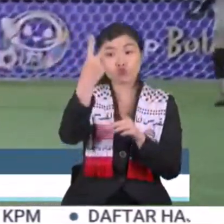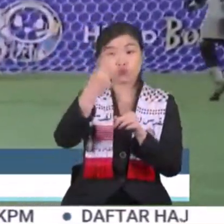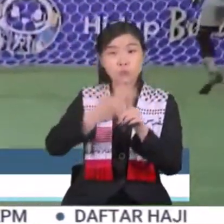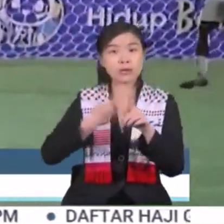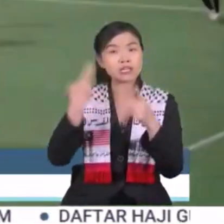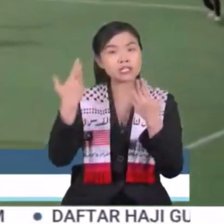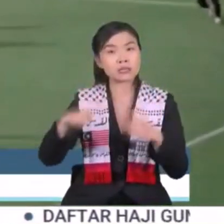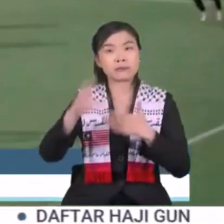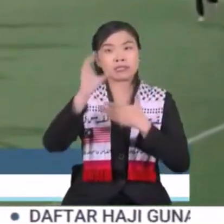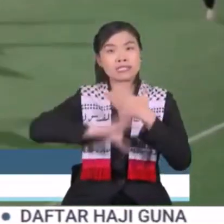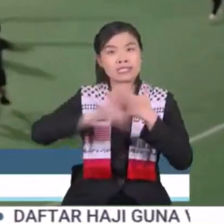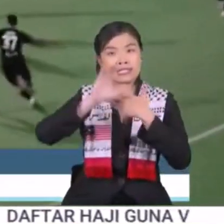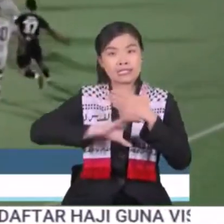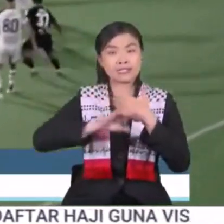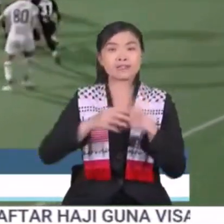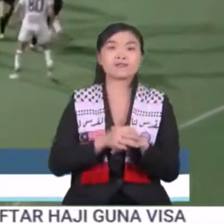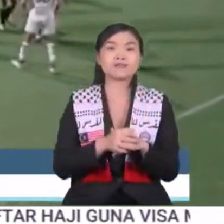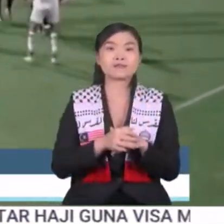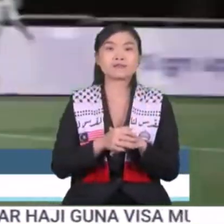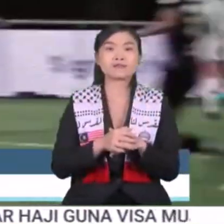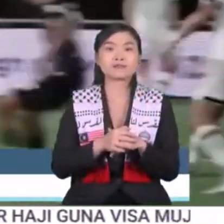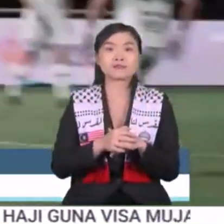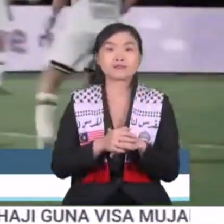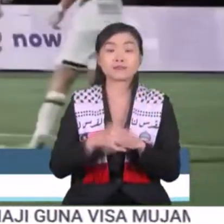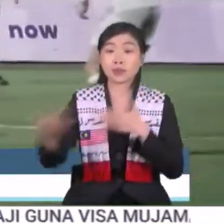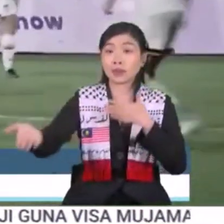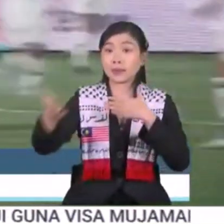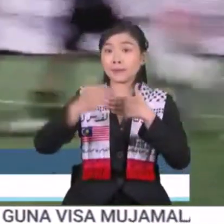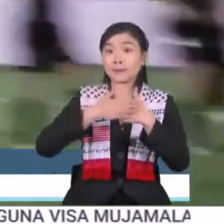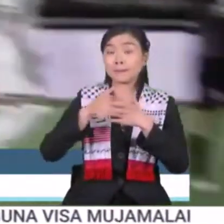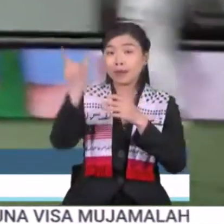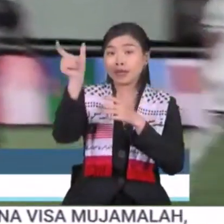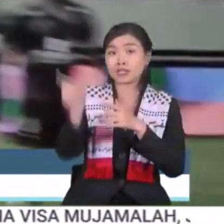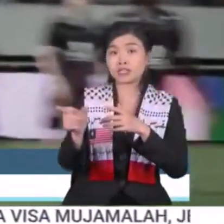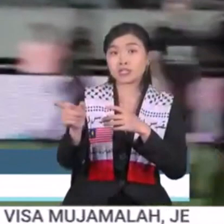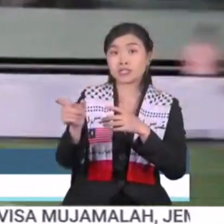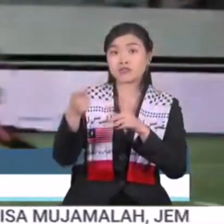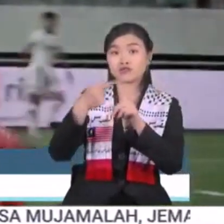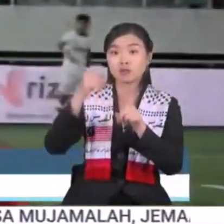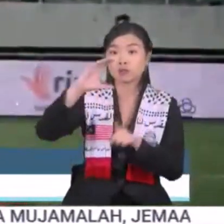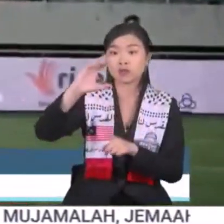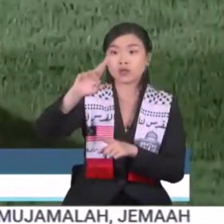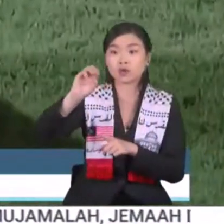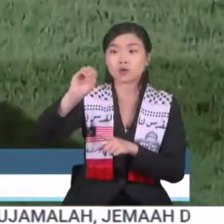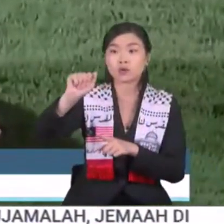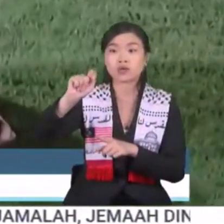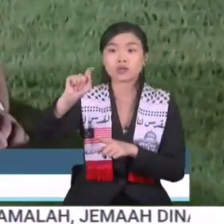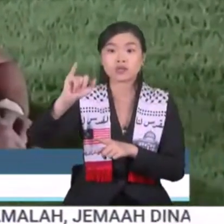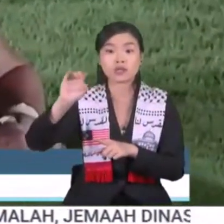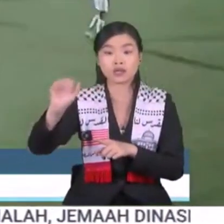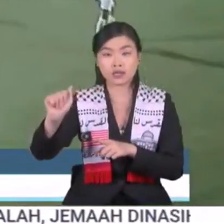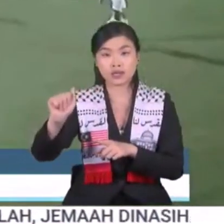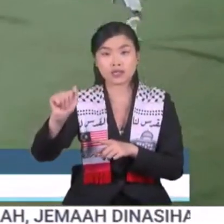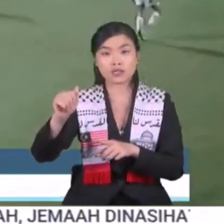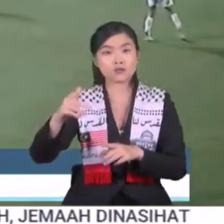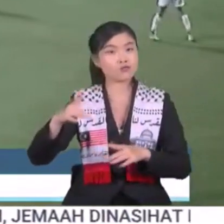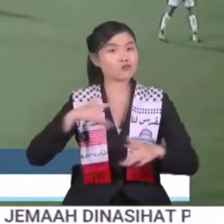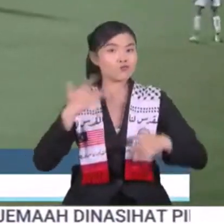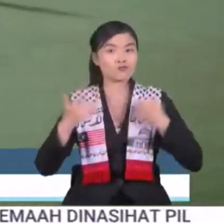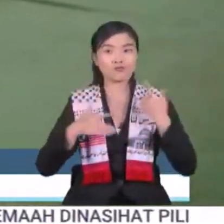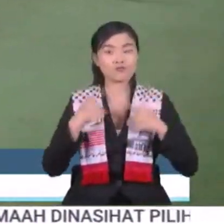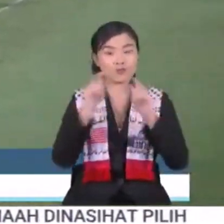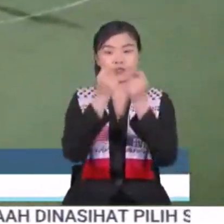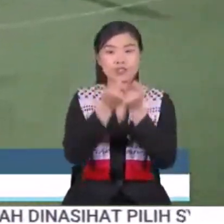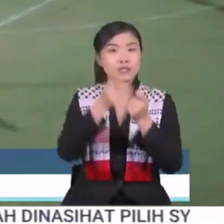Super akibat kecederaan. Kumpulan bintang kelahiran Croatia itu pastinya menggembirakan peminat sukan skuad